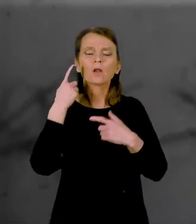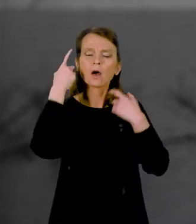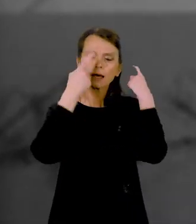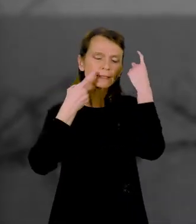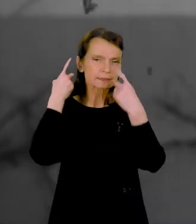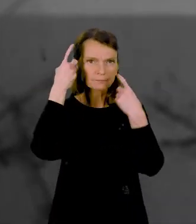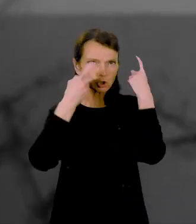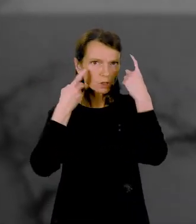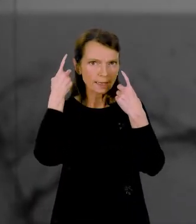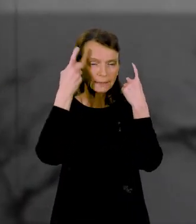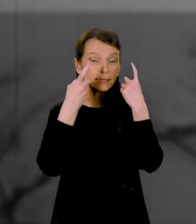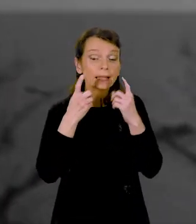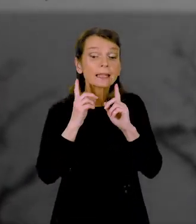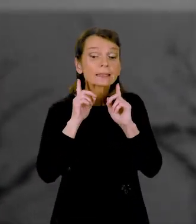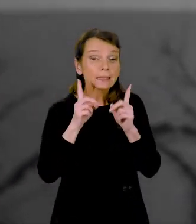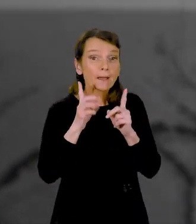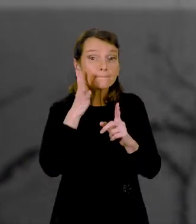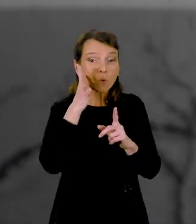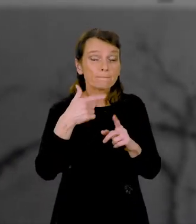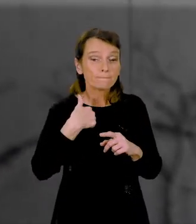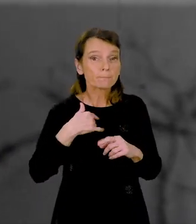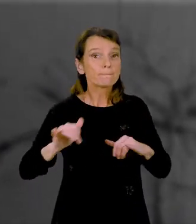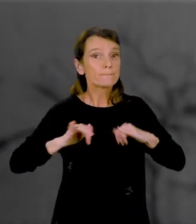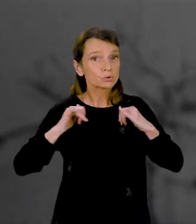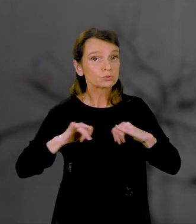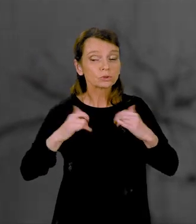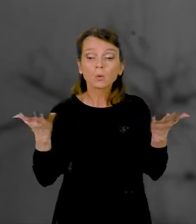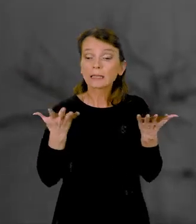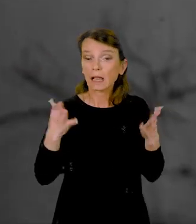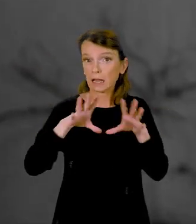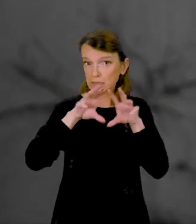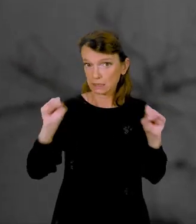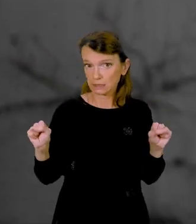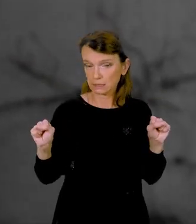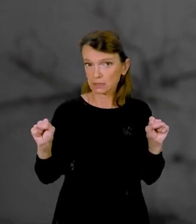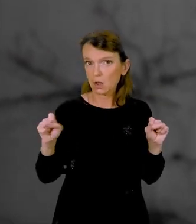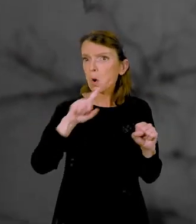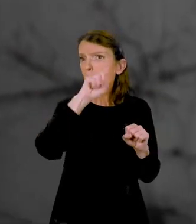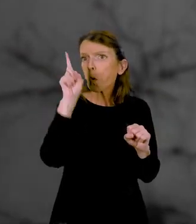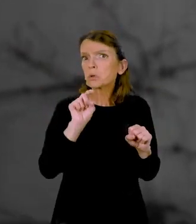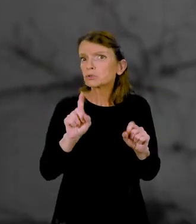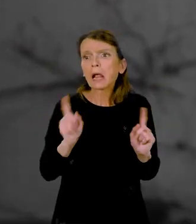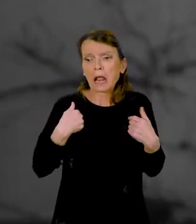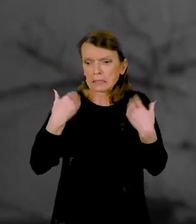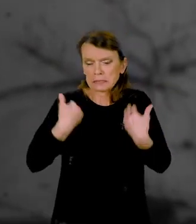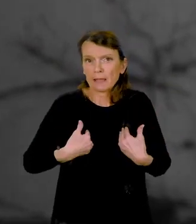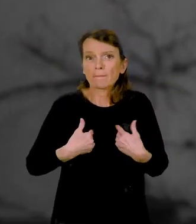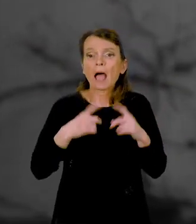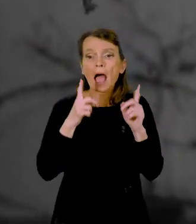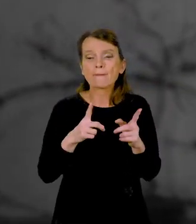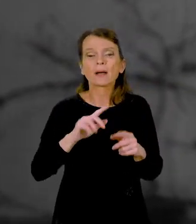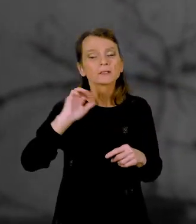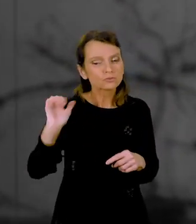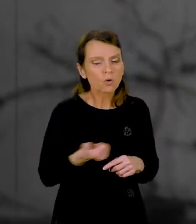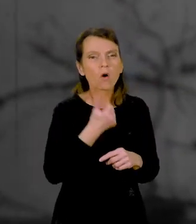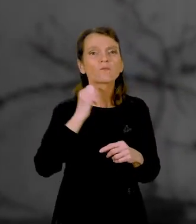razmišljanje, da bi se bom potrudil nekaj narediti. Vprašanje, kaj sem. Ampak,